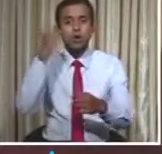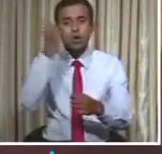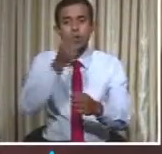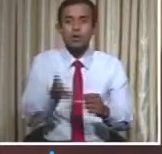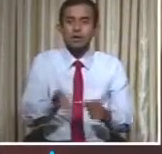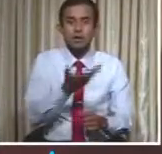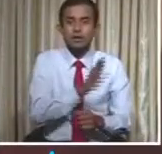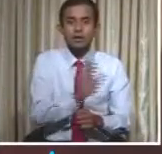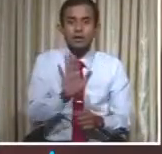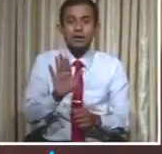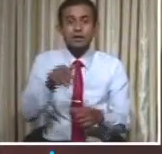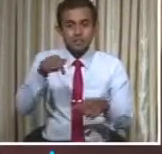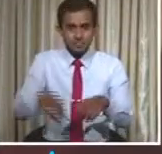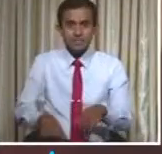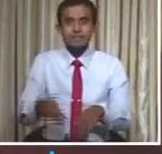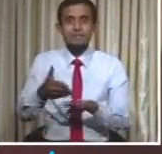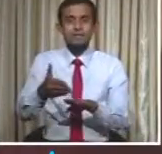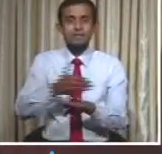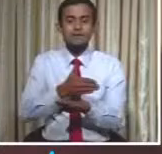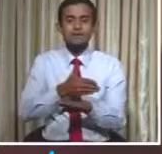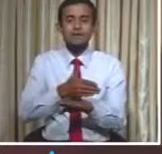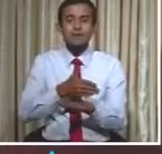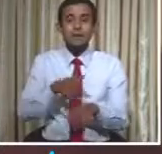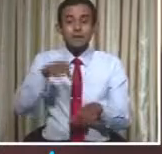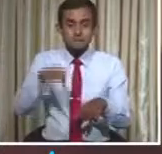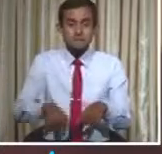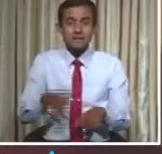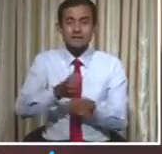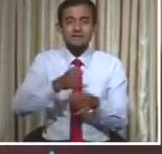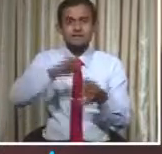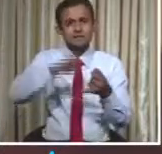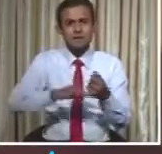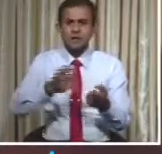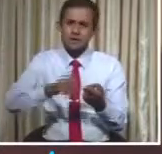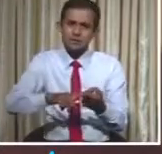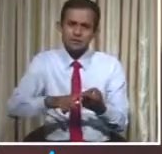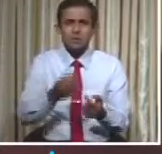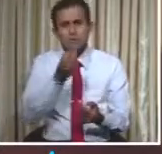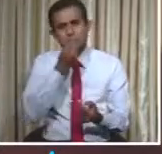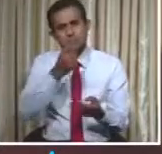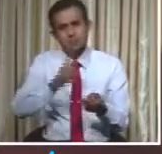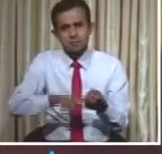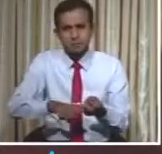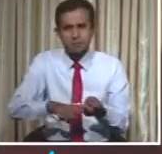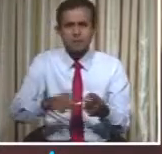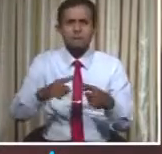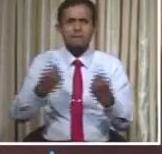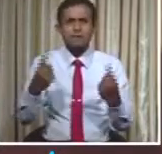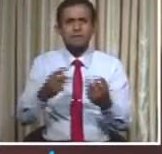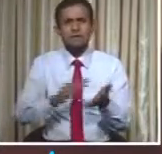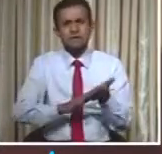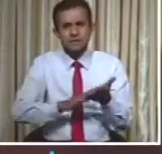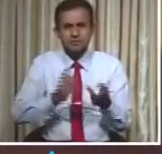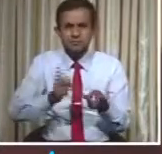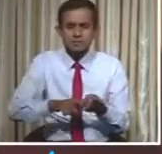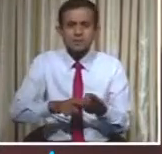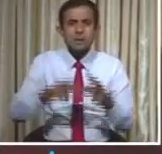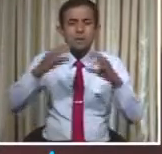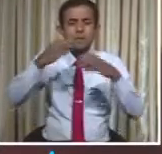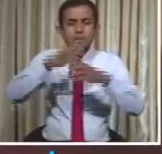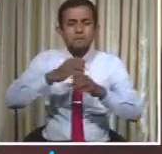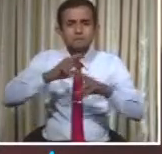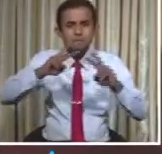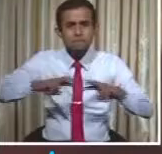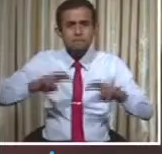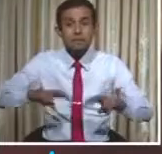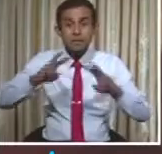යනවාට වඩා දැම්මම මේ ගෑස් වේවා ආහාර වේවා අනිකුත් සිමෙන්ති වේවා මේවා ගැන පරිශේණ කරන්න